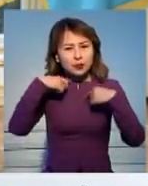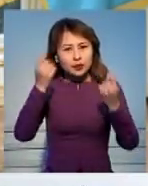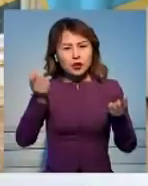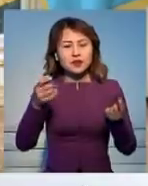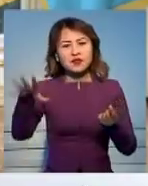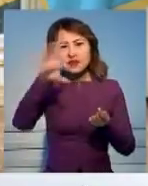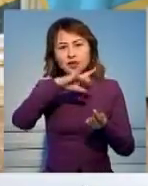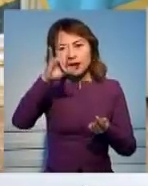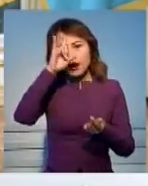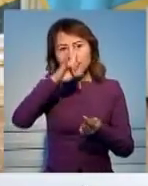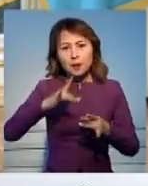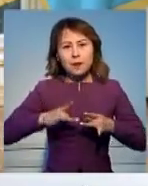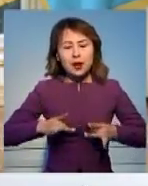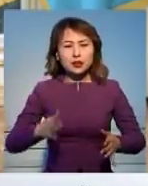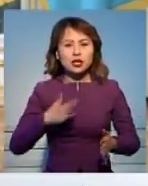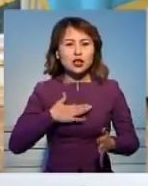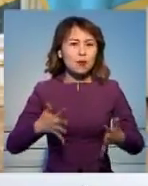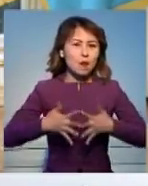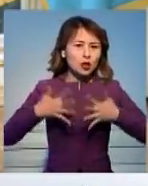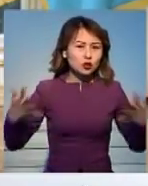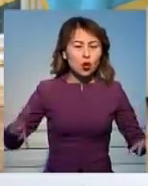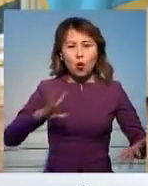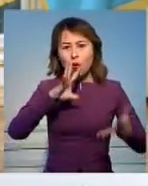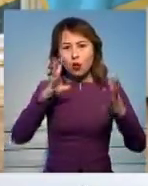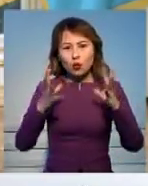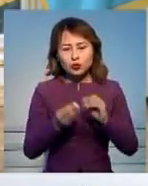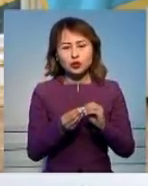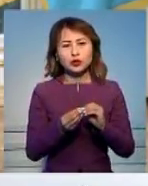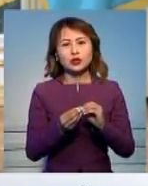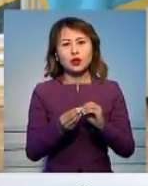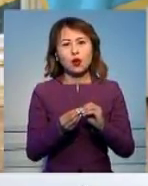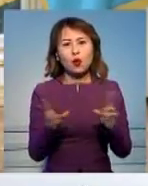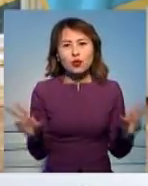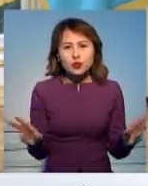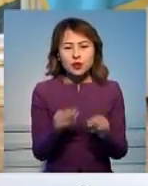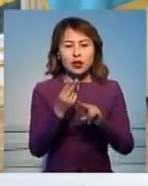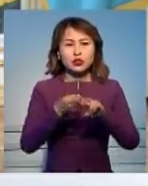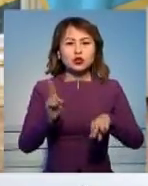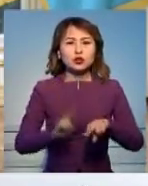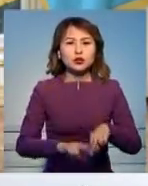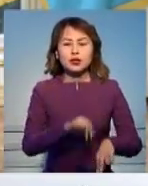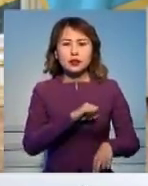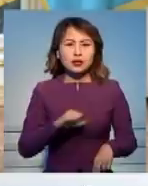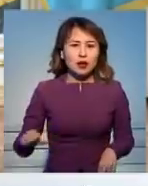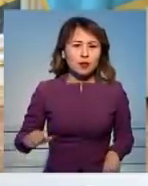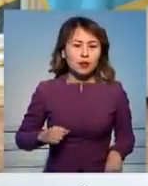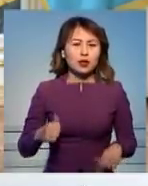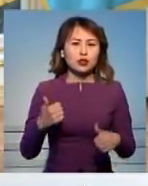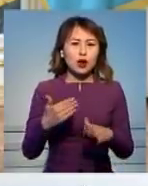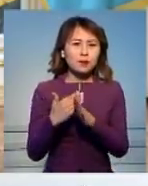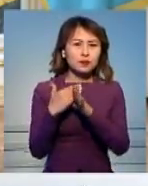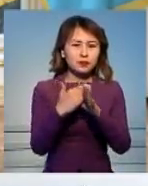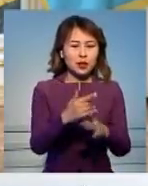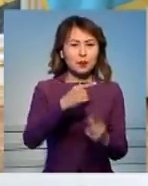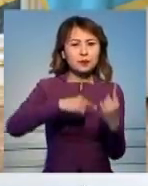Казахстан. Это наш большой общий успех. Новым шагом системной поддержки бизнеса